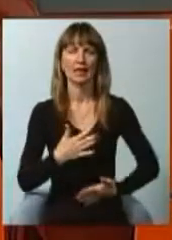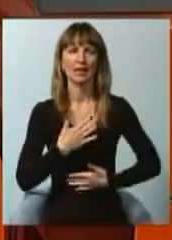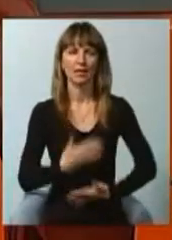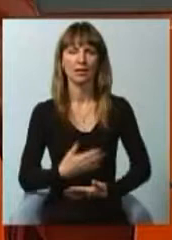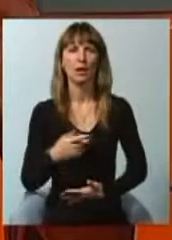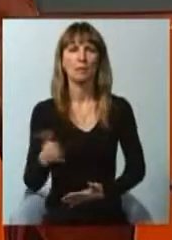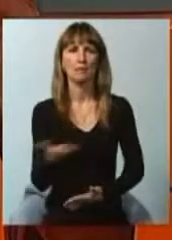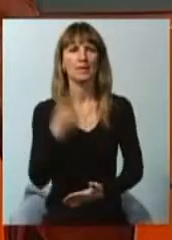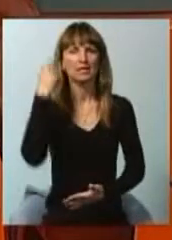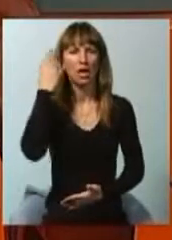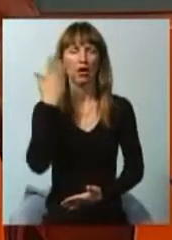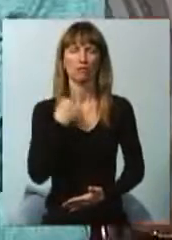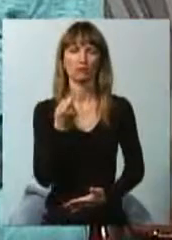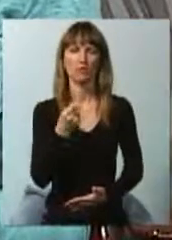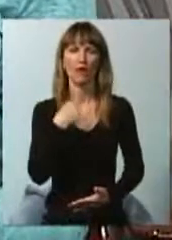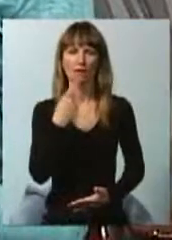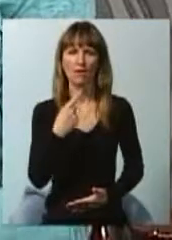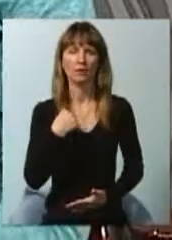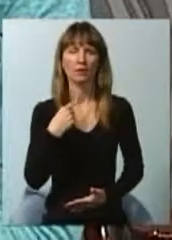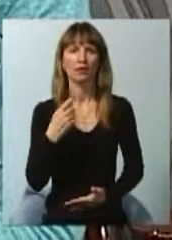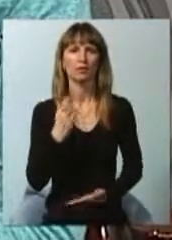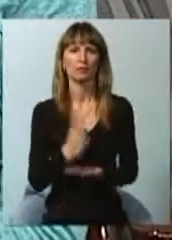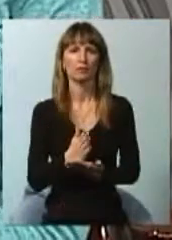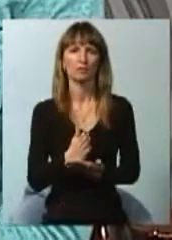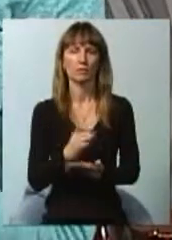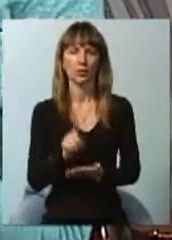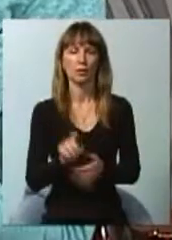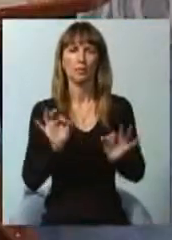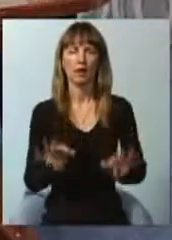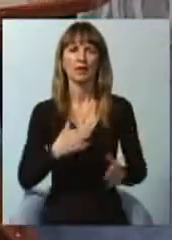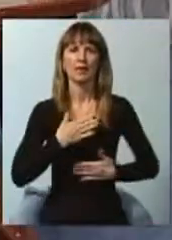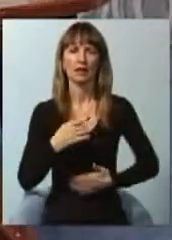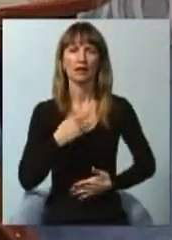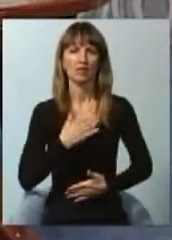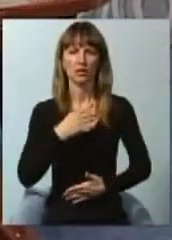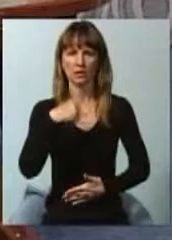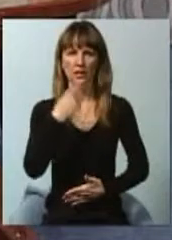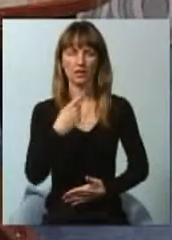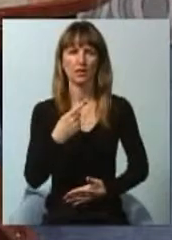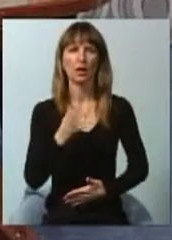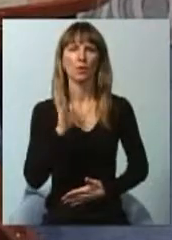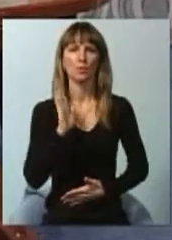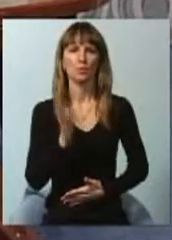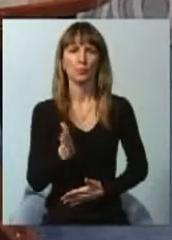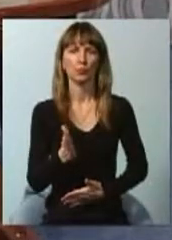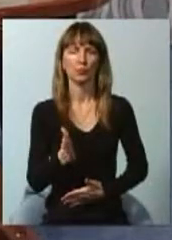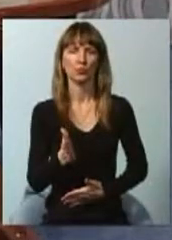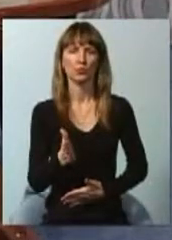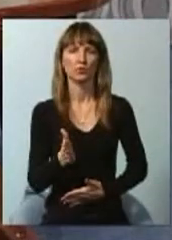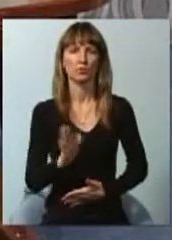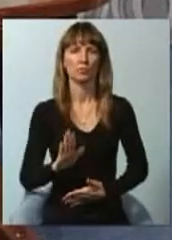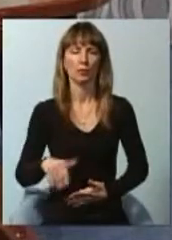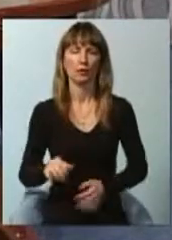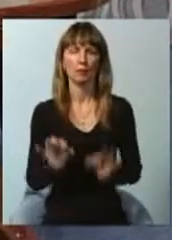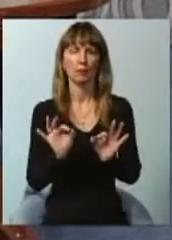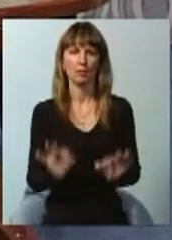ми знаємо, що коли ми щось говоримо, ми маємо ще правильно дихати. І наша дикція та вимова буде потім уже чіткою